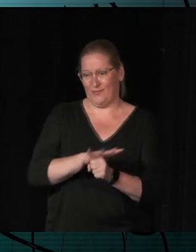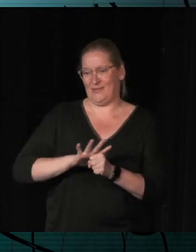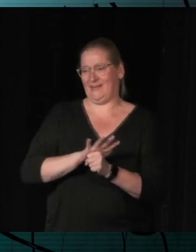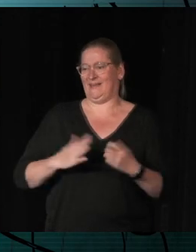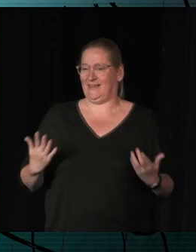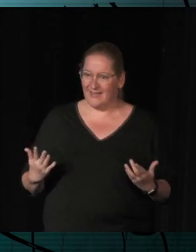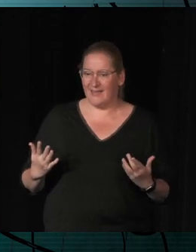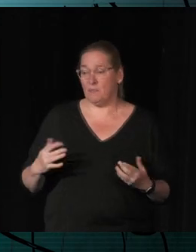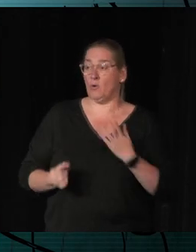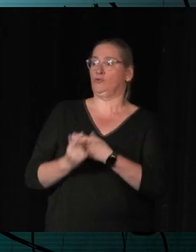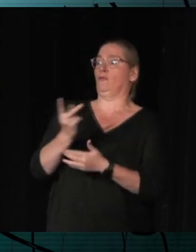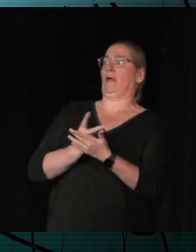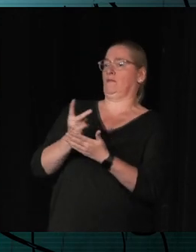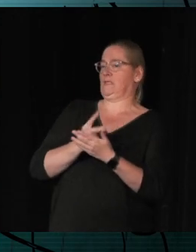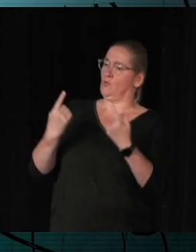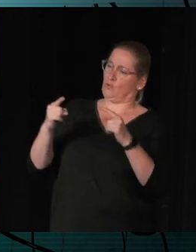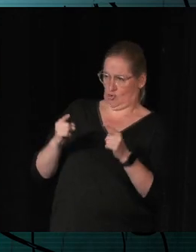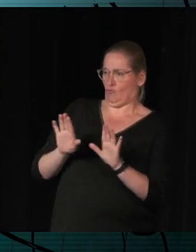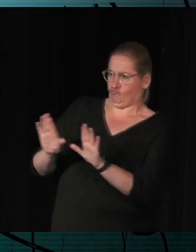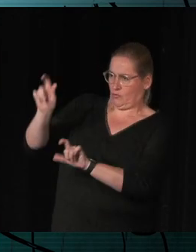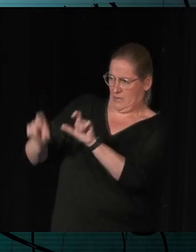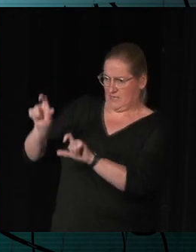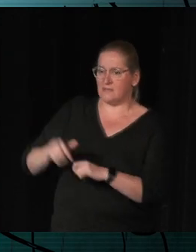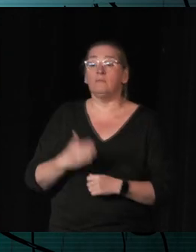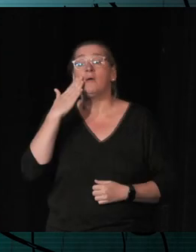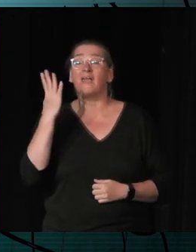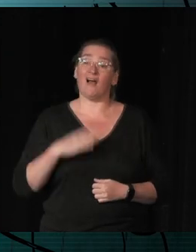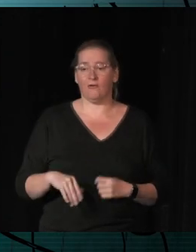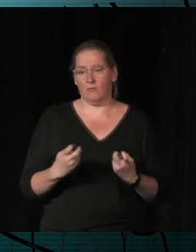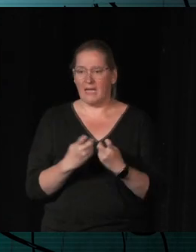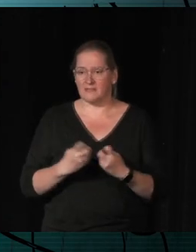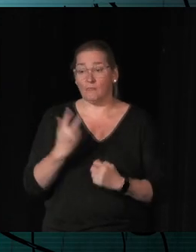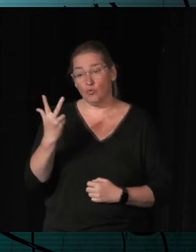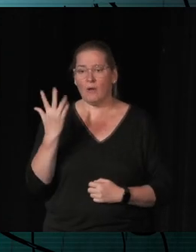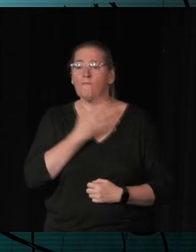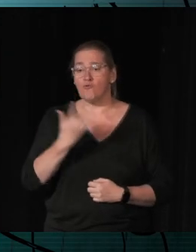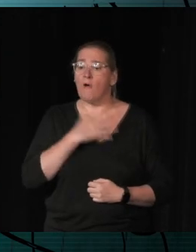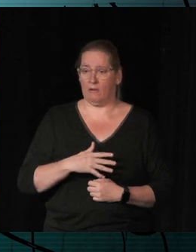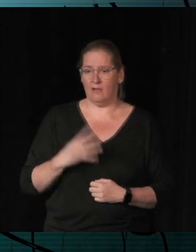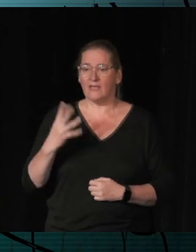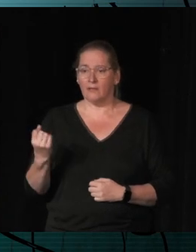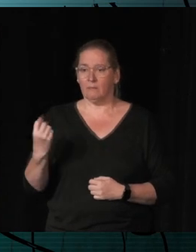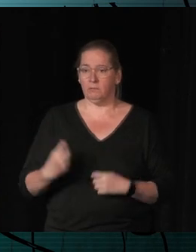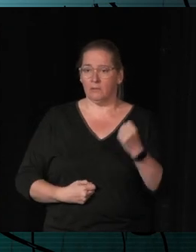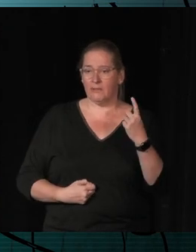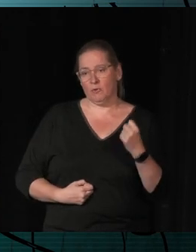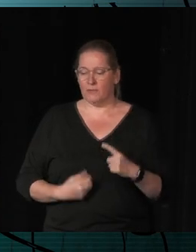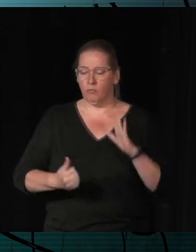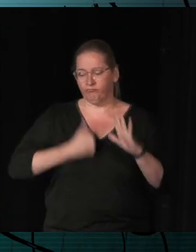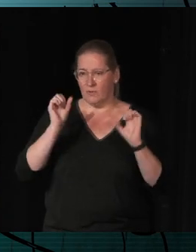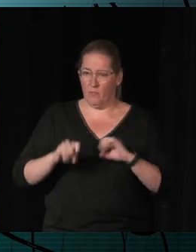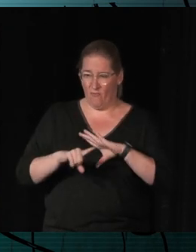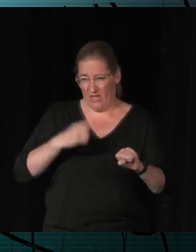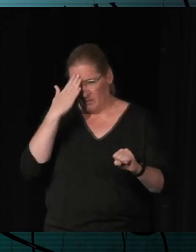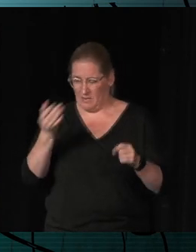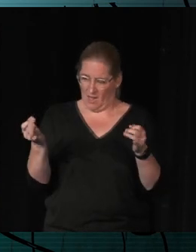graphiste et mauvais musicien ça allit sur les jeux des années 80 parce que quand il y avait quatre bip et trois couleurs sur l'écran je m'en sortais à peu près après cétait un peu plus difficile et